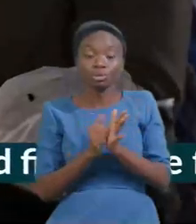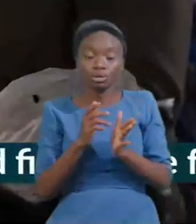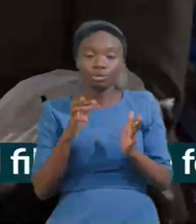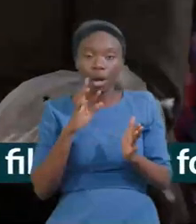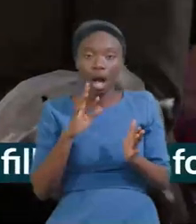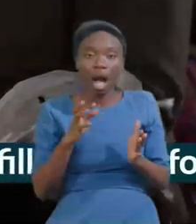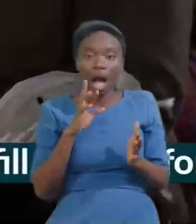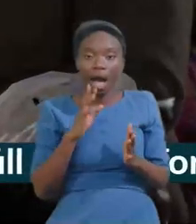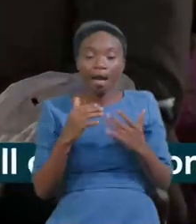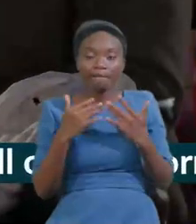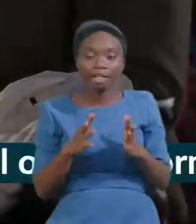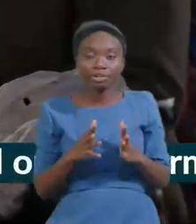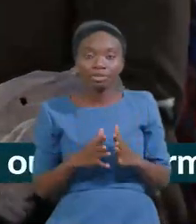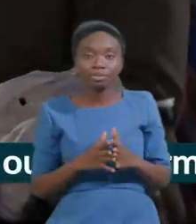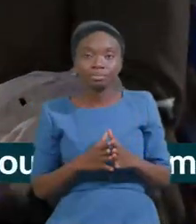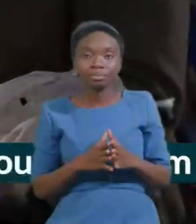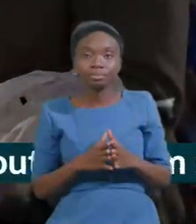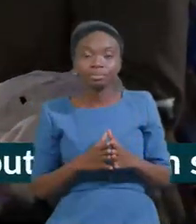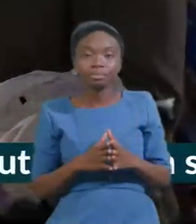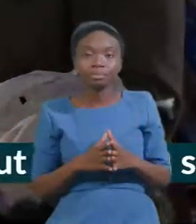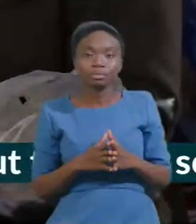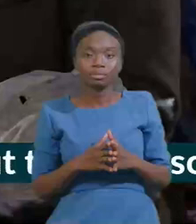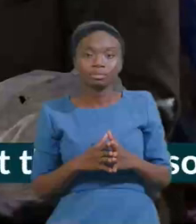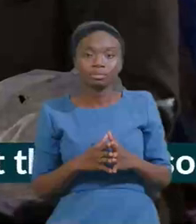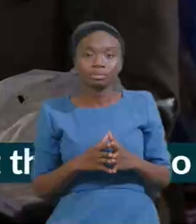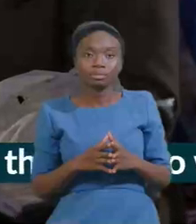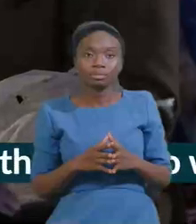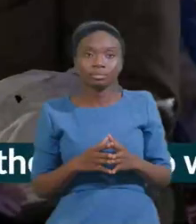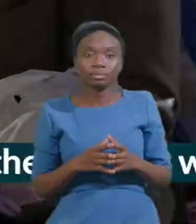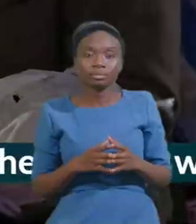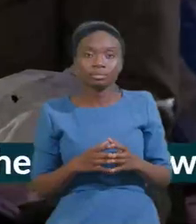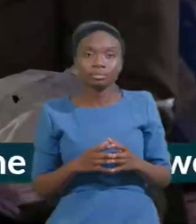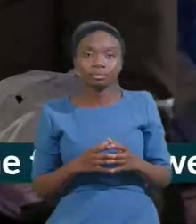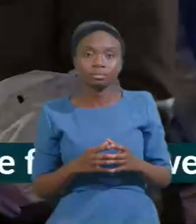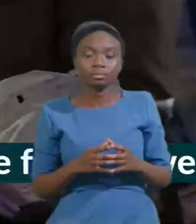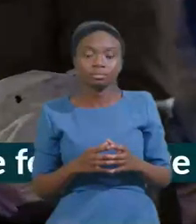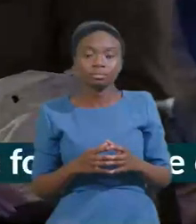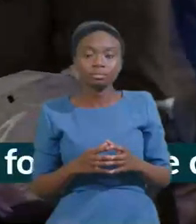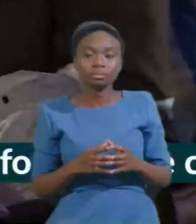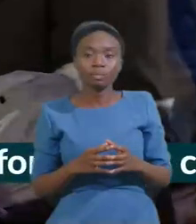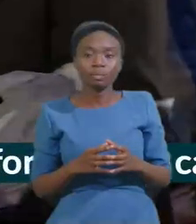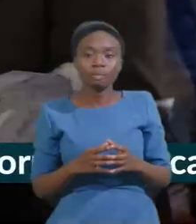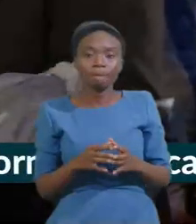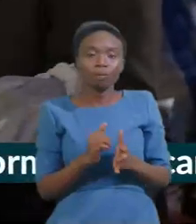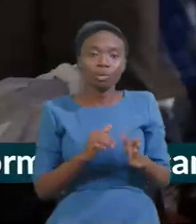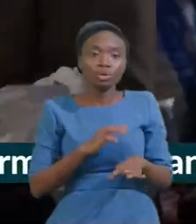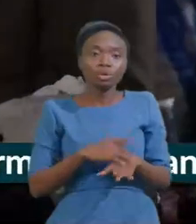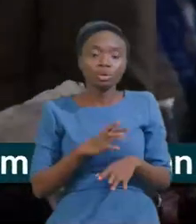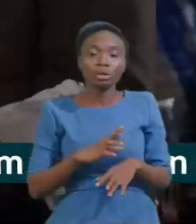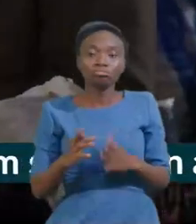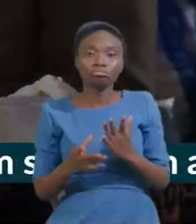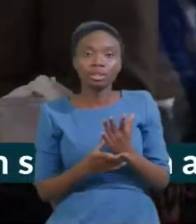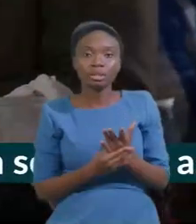Les conseillers qui sont ici au milieu, si vous avez fini, levez la main pour indiquer que vous avez fini. Those on my right hand side